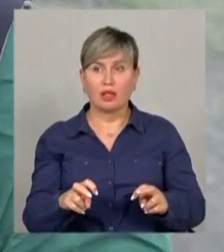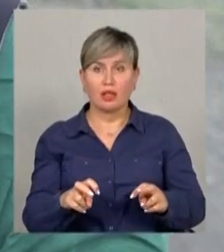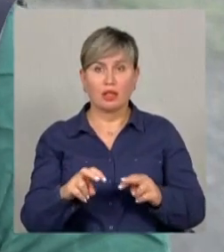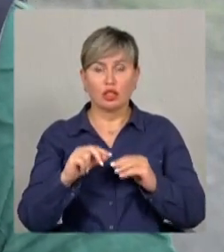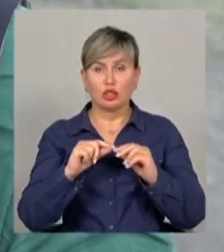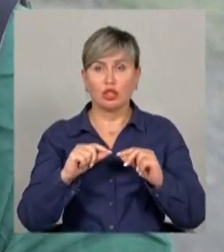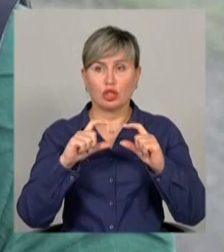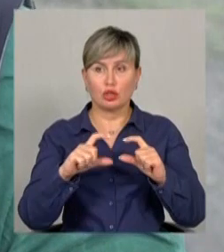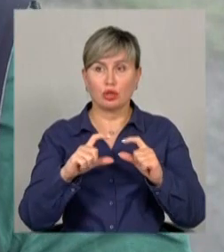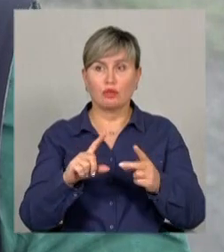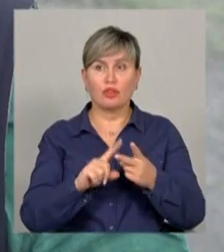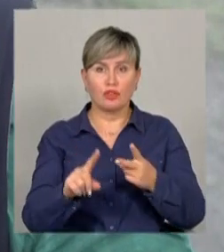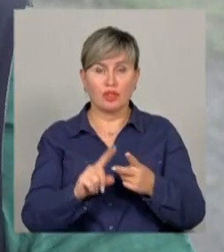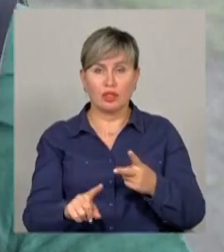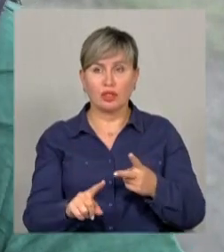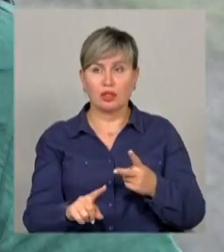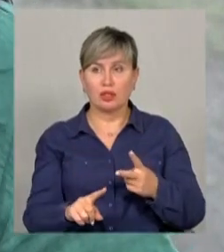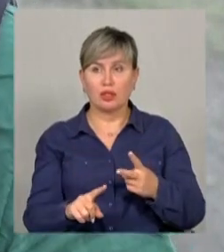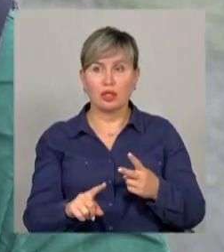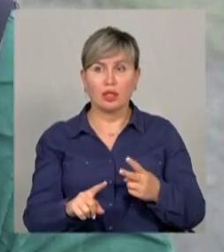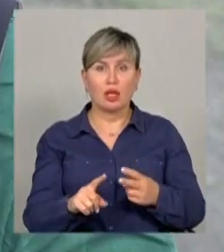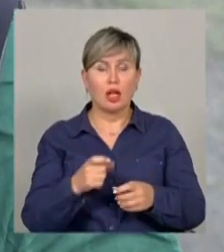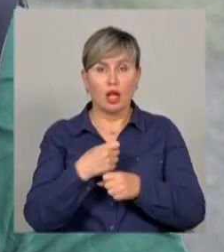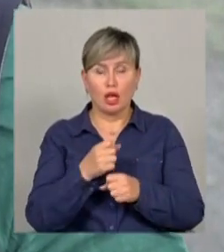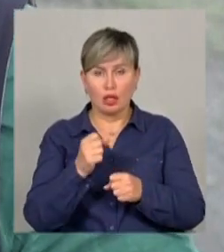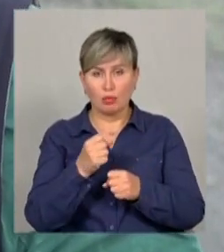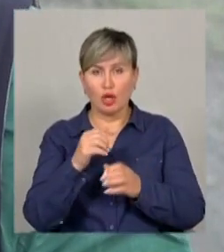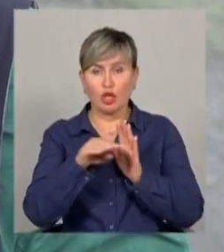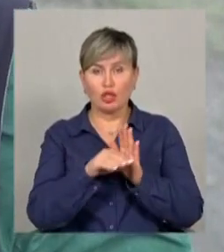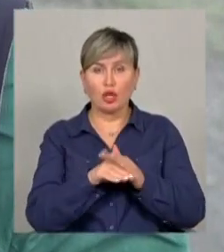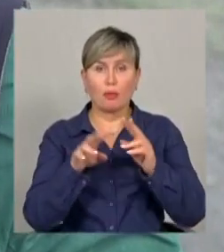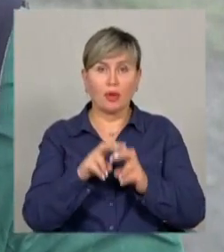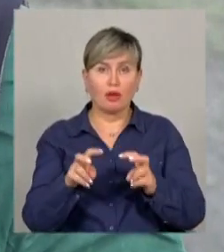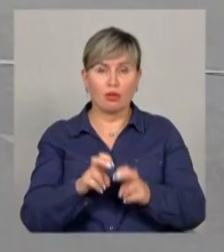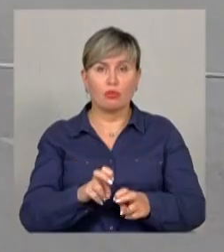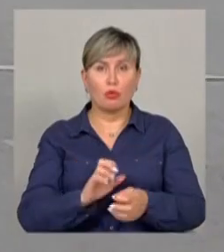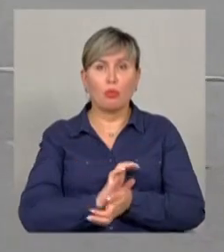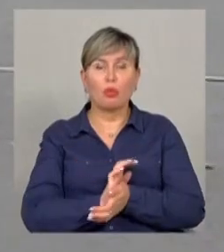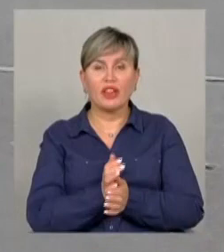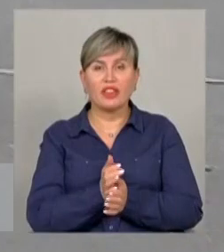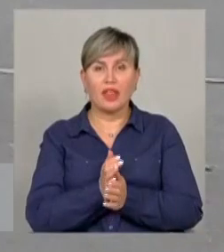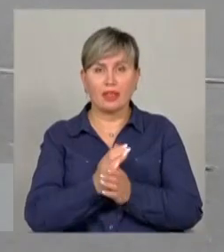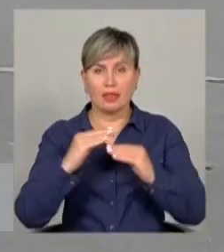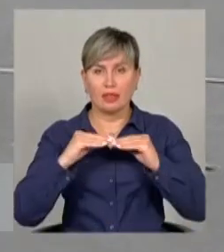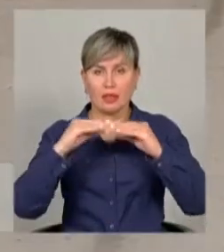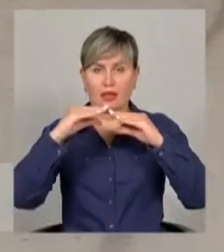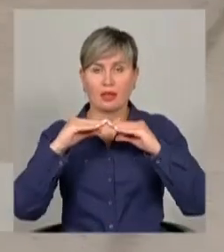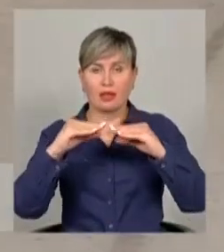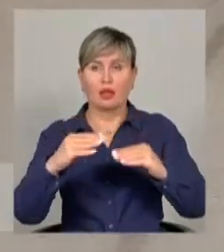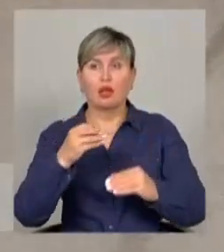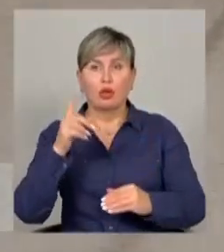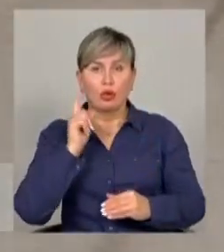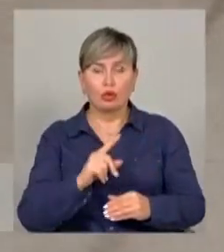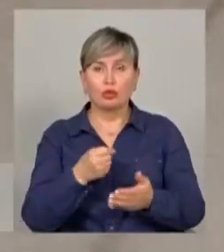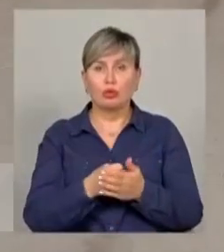толщину, во-вторых, их в лабораторном режиме уже проверяют уплотнение асфальта. А еще для удобства водителей и пассажиров